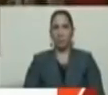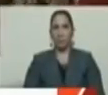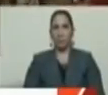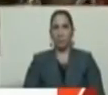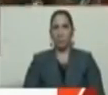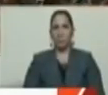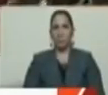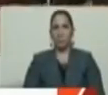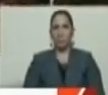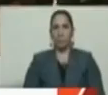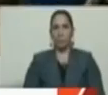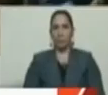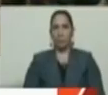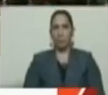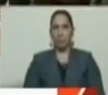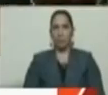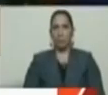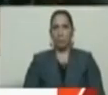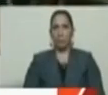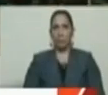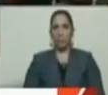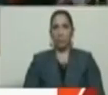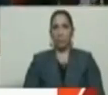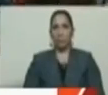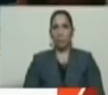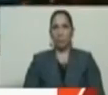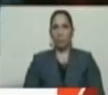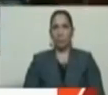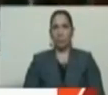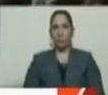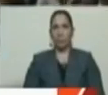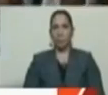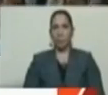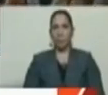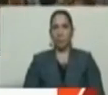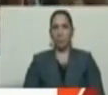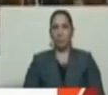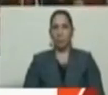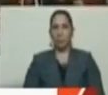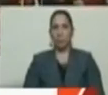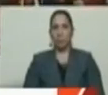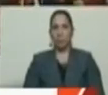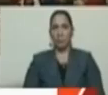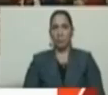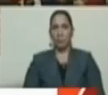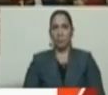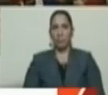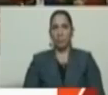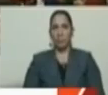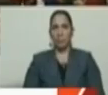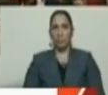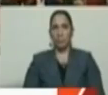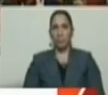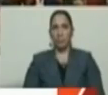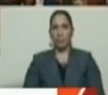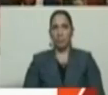الأمريكية، سيتخذون هذا ولكن سريعا كنت عايز أقول أنه المحكمة العليا لا أحد يستطيع أن يشكك في أحكام المحكمة العليا.